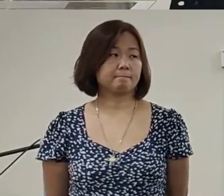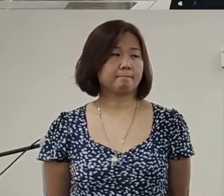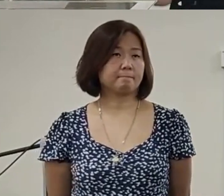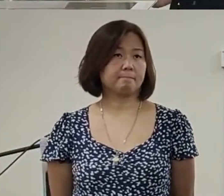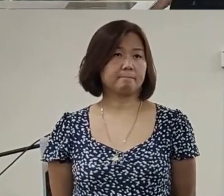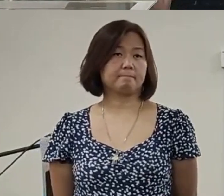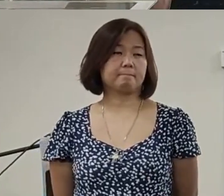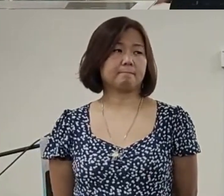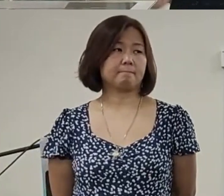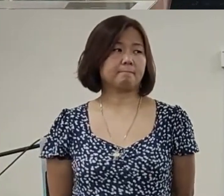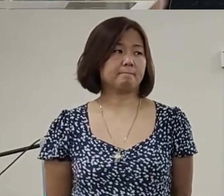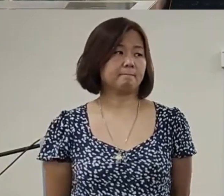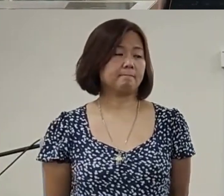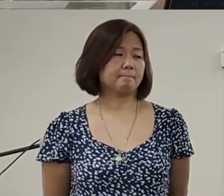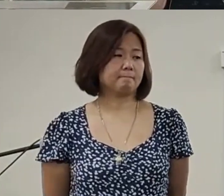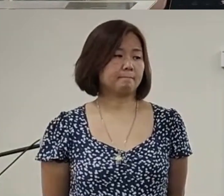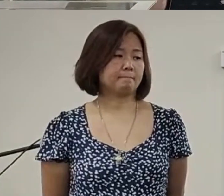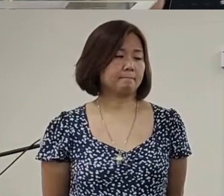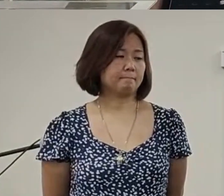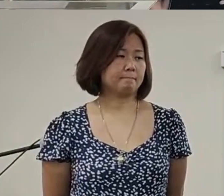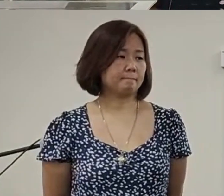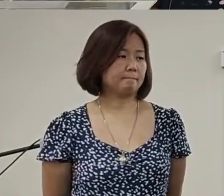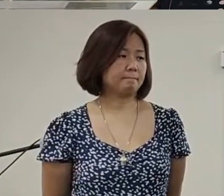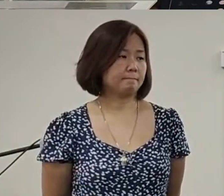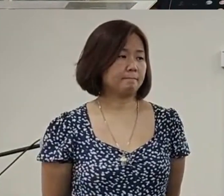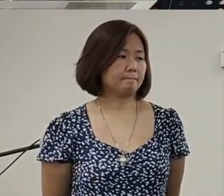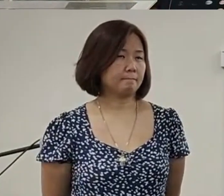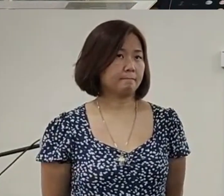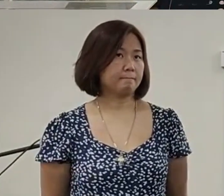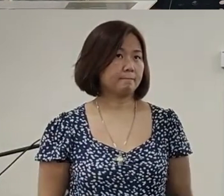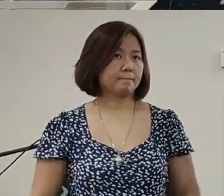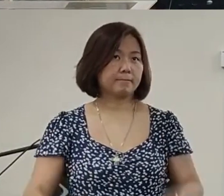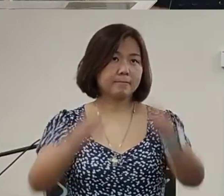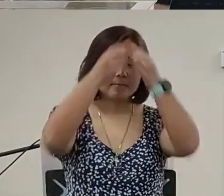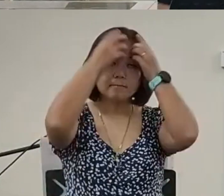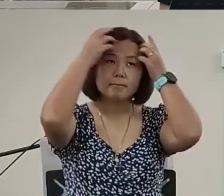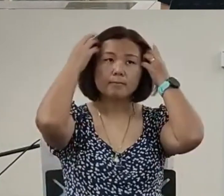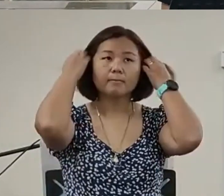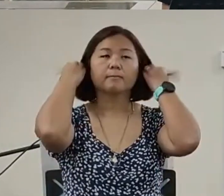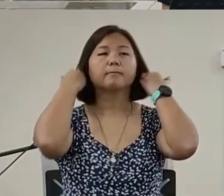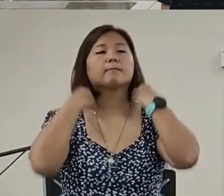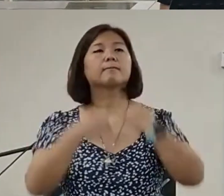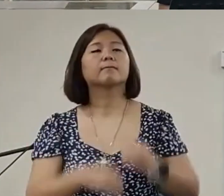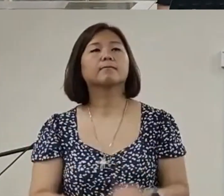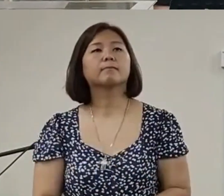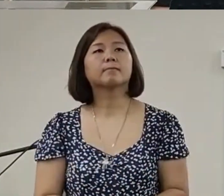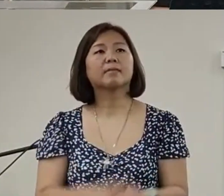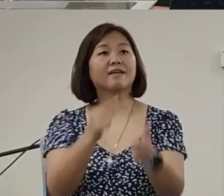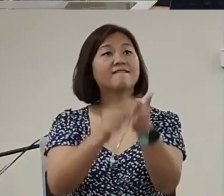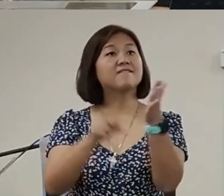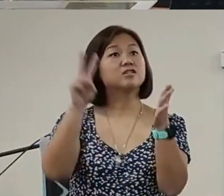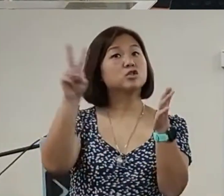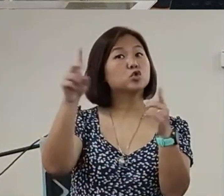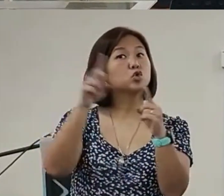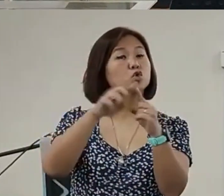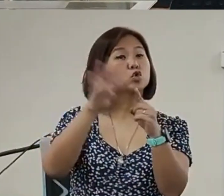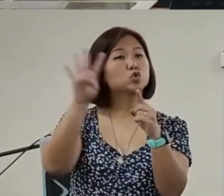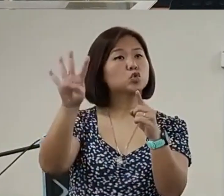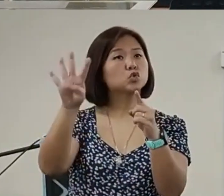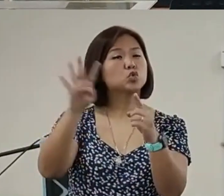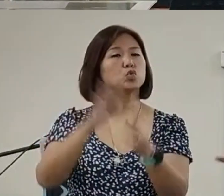搜索关于基督关于圣经关于这一类型的OK 这一类型语言这些语言这些些语言